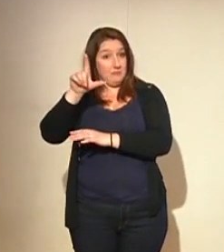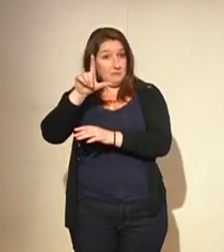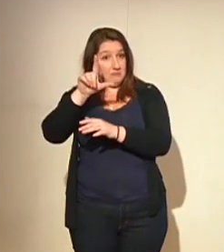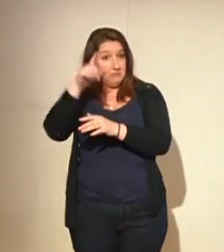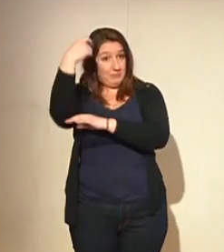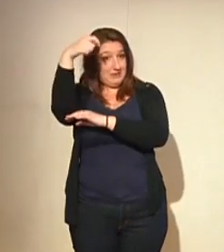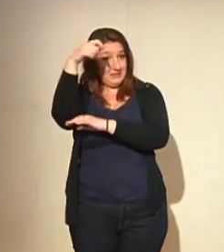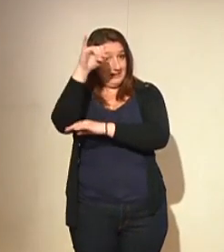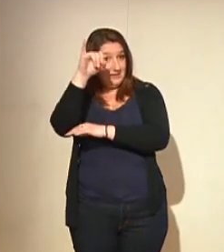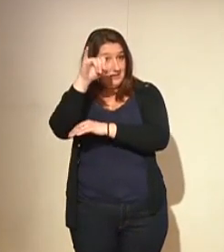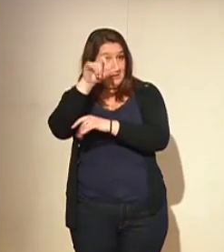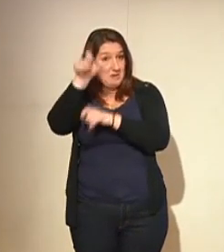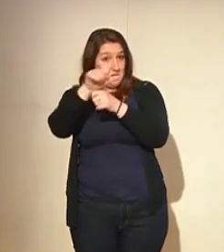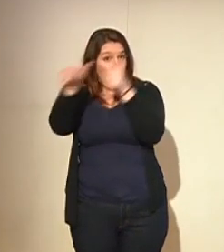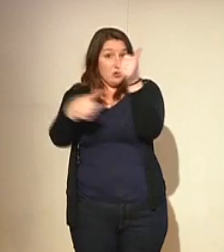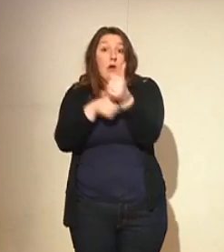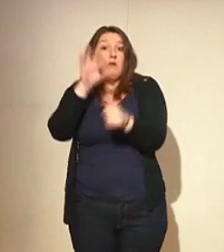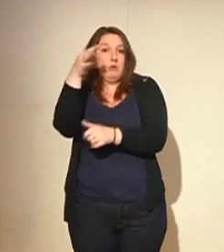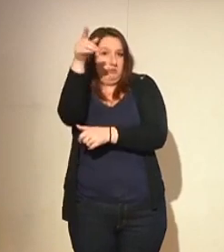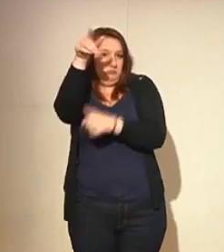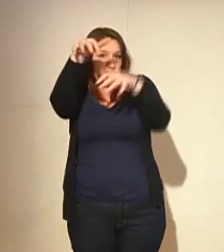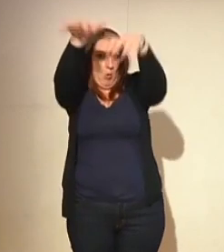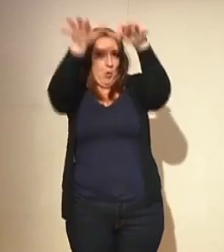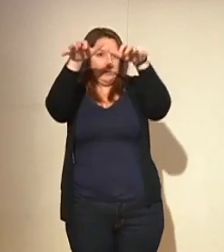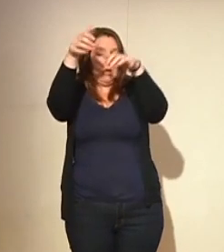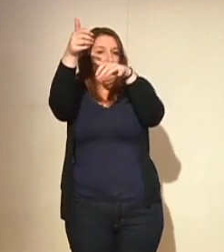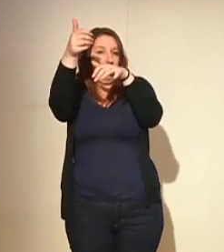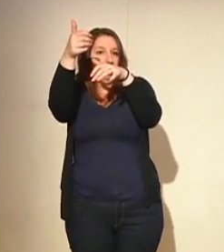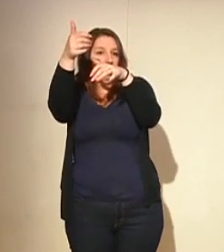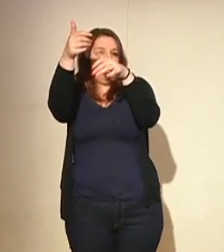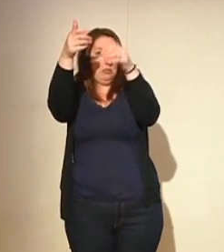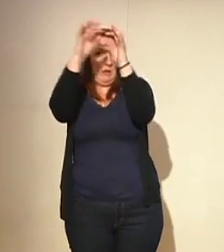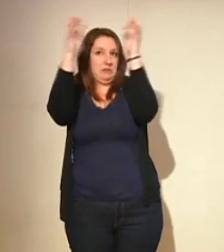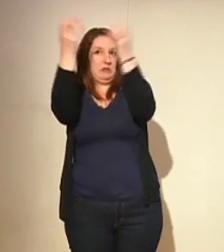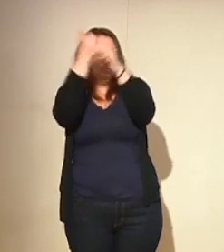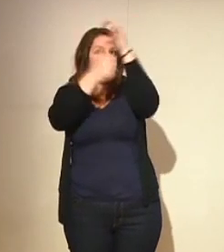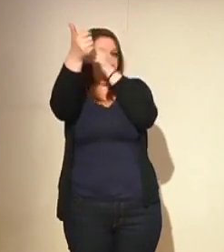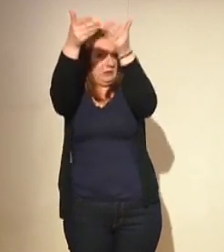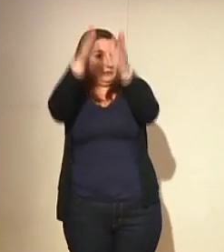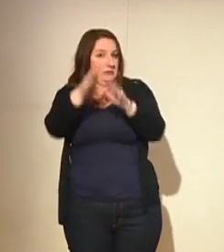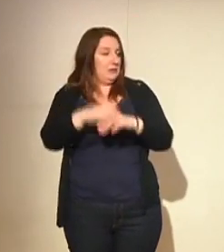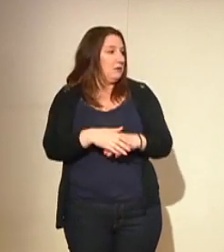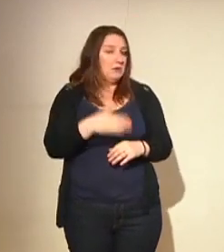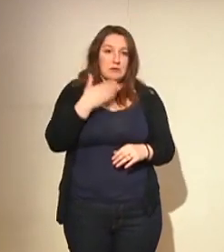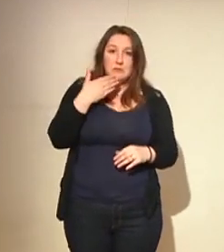ou c'est conseministration qui décider parce